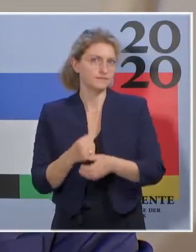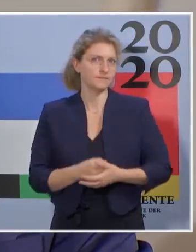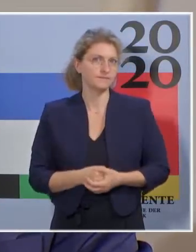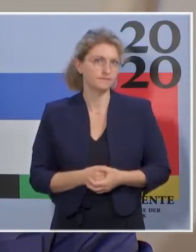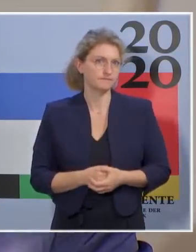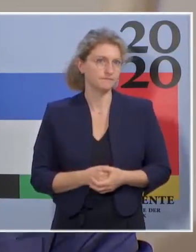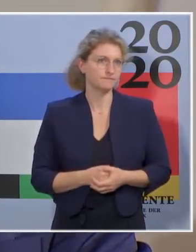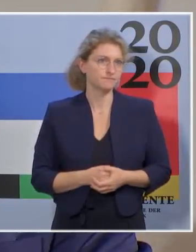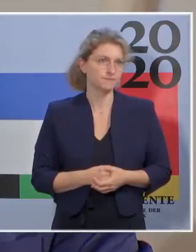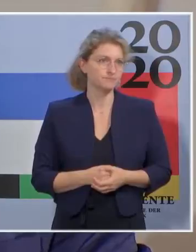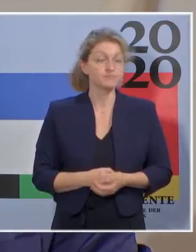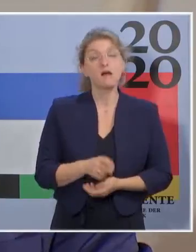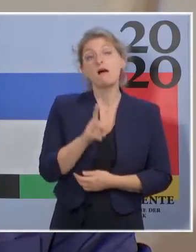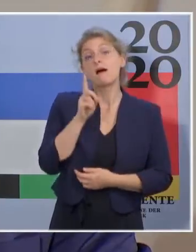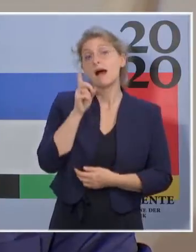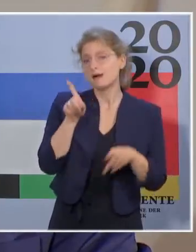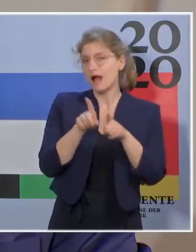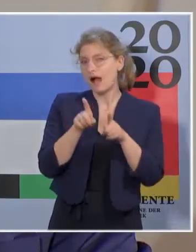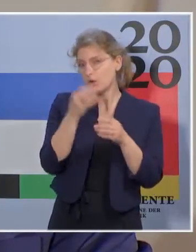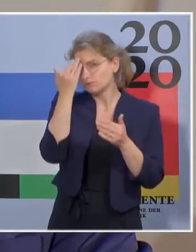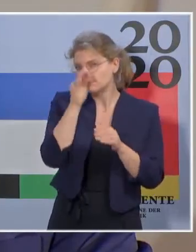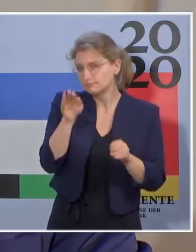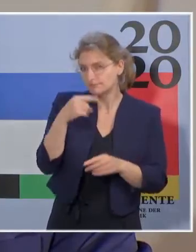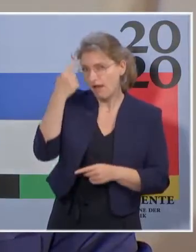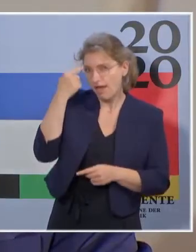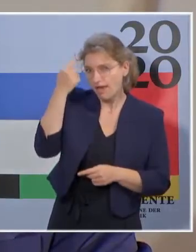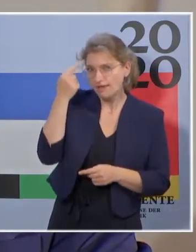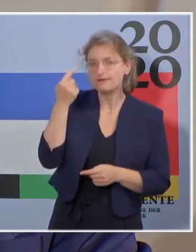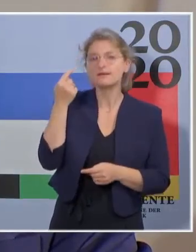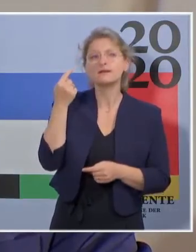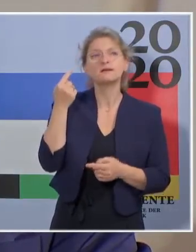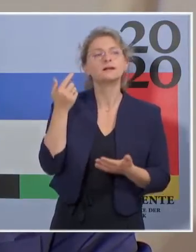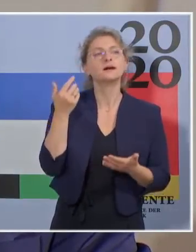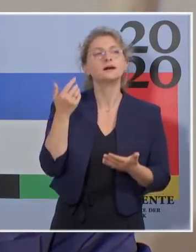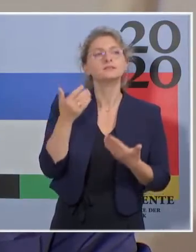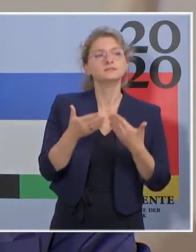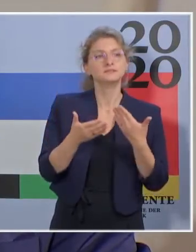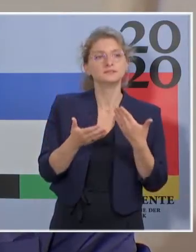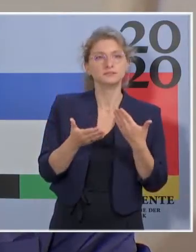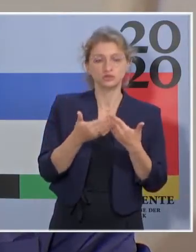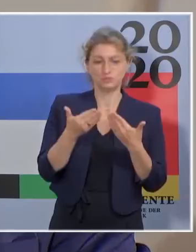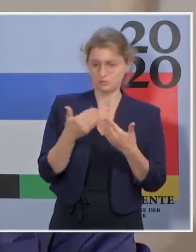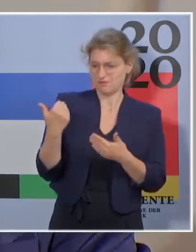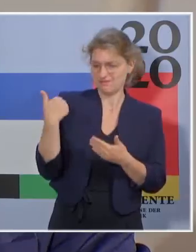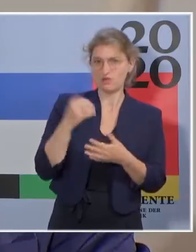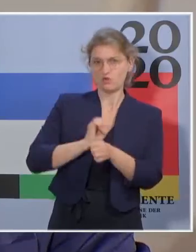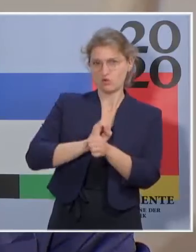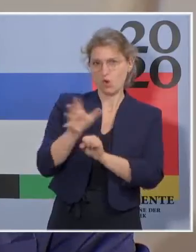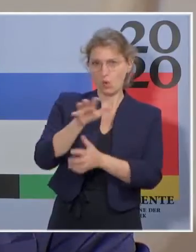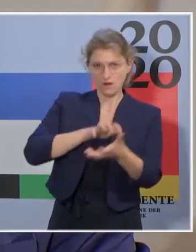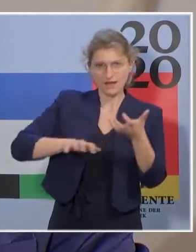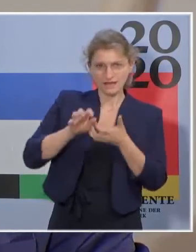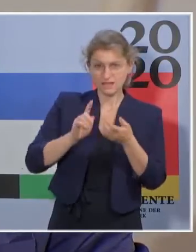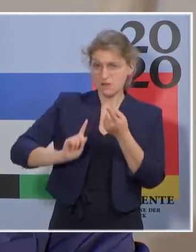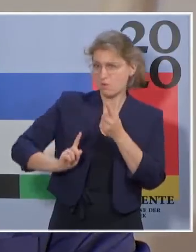Ich muss allerdings auch in Erinnerung rufen, dass etwa am Höhepunkt der Corona-Krise heuer im